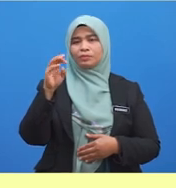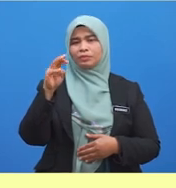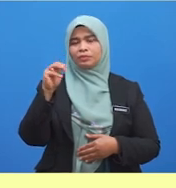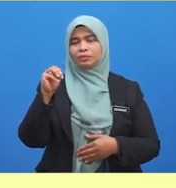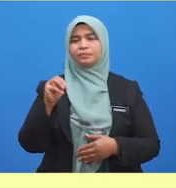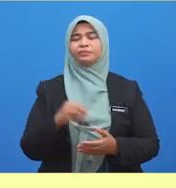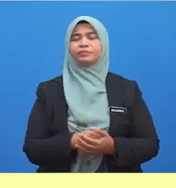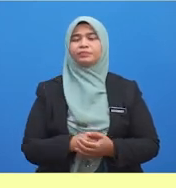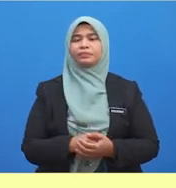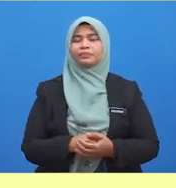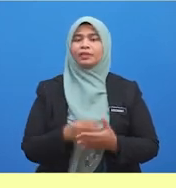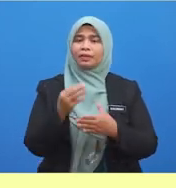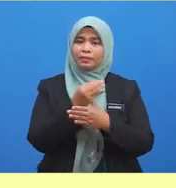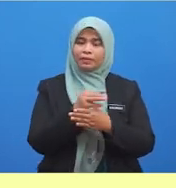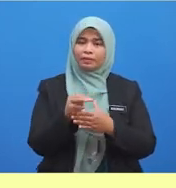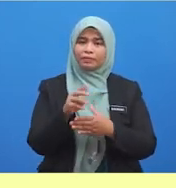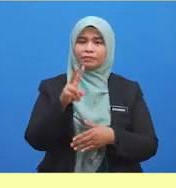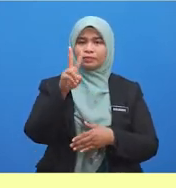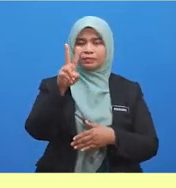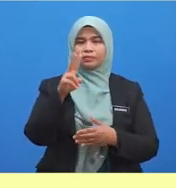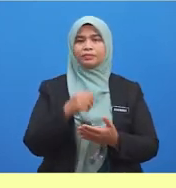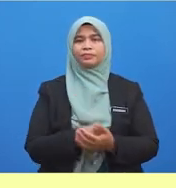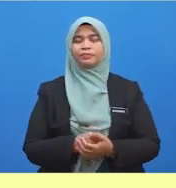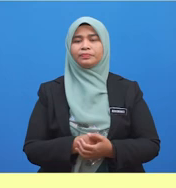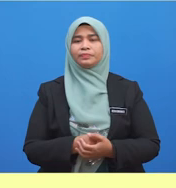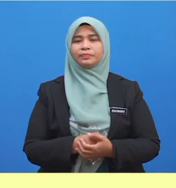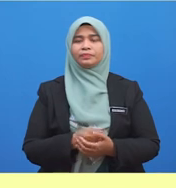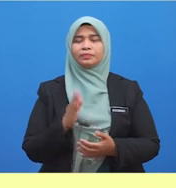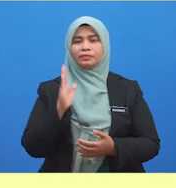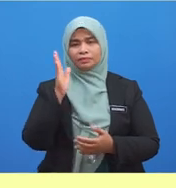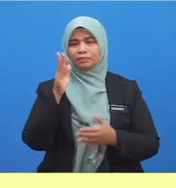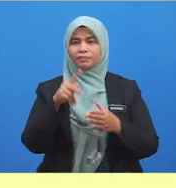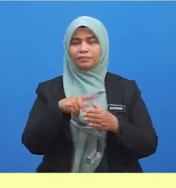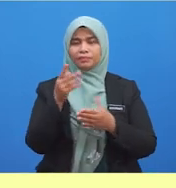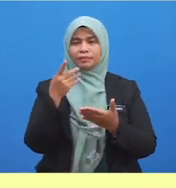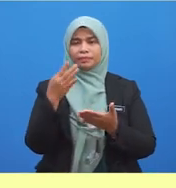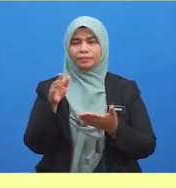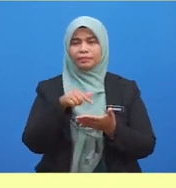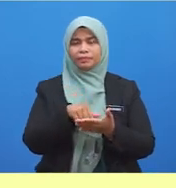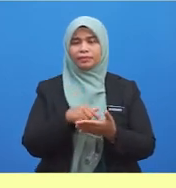Meiosis II menyusul selepas sitokinesis berakhir.